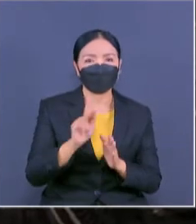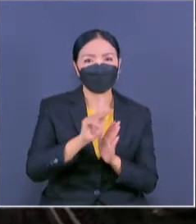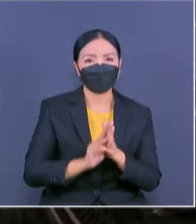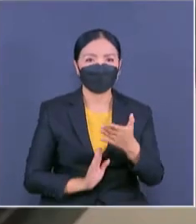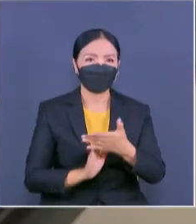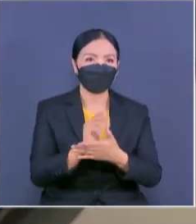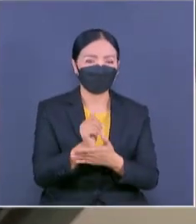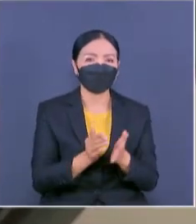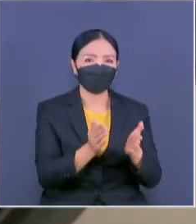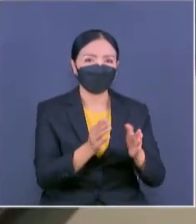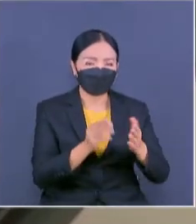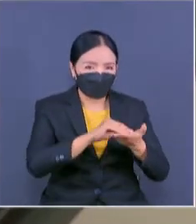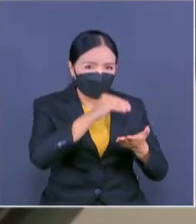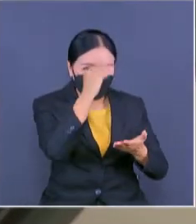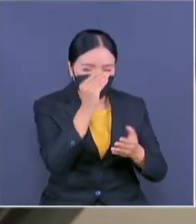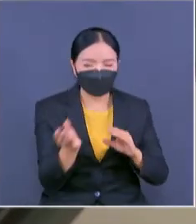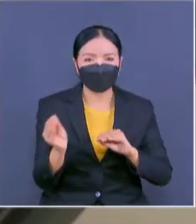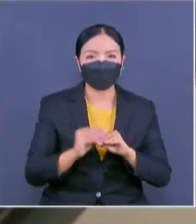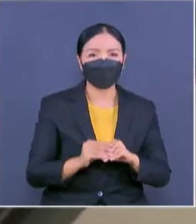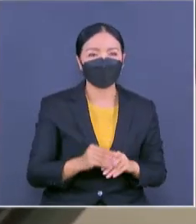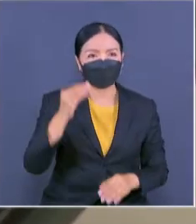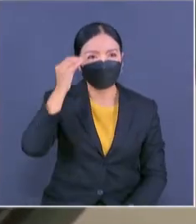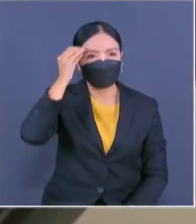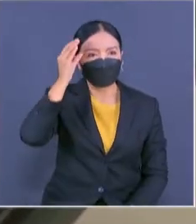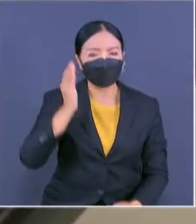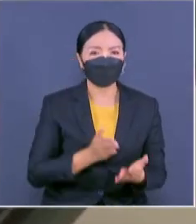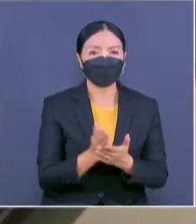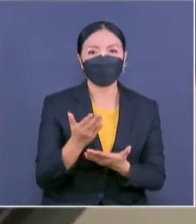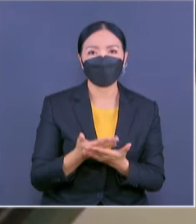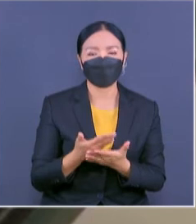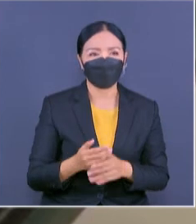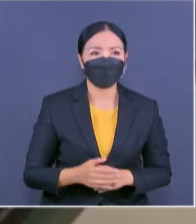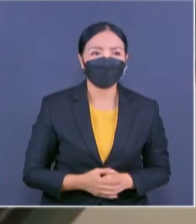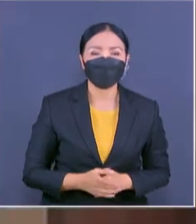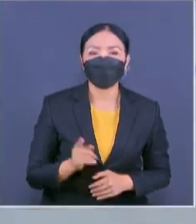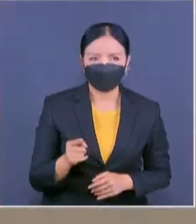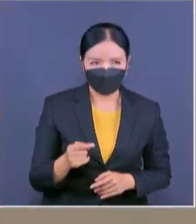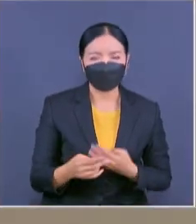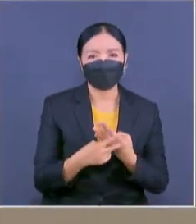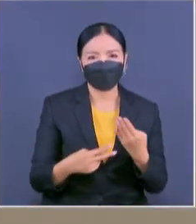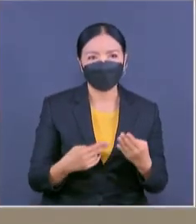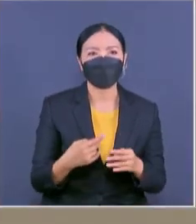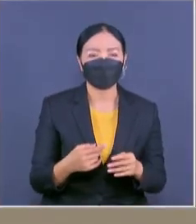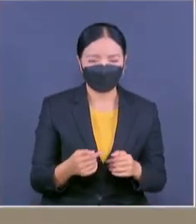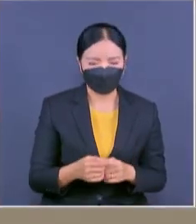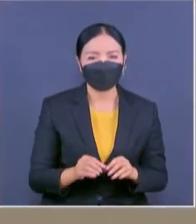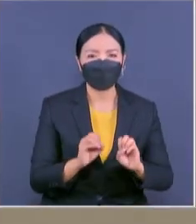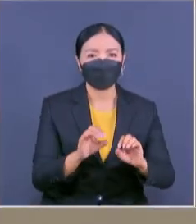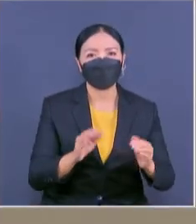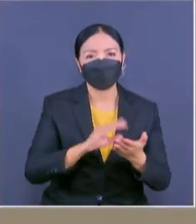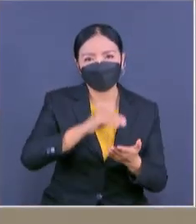ายที่ให้ฝ่ายการศึกษาเพิ่มบทเรียนความรู้ทางการเงินซึ่งรวมถึงคริปโตเคอเรนซีสำหรับนักเรียนมัธยมด้วย